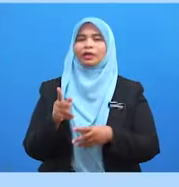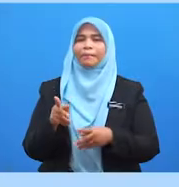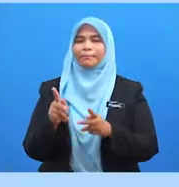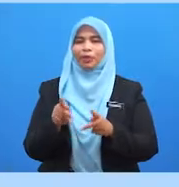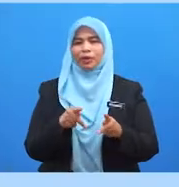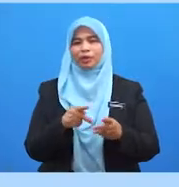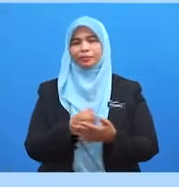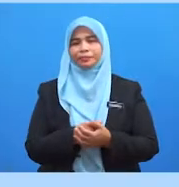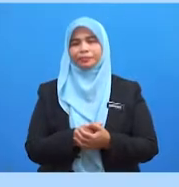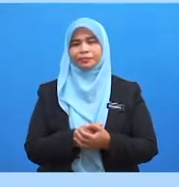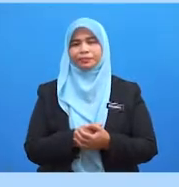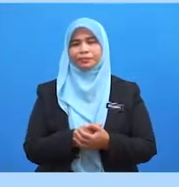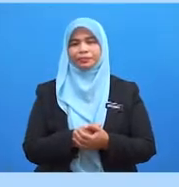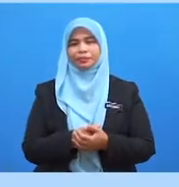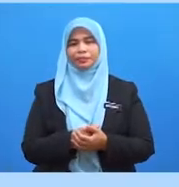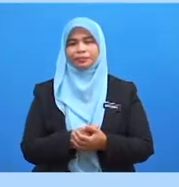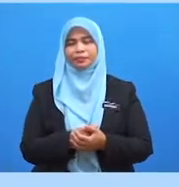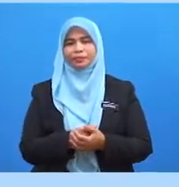perniagaan.